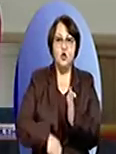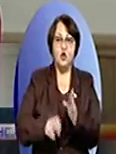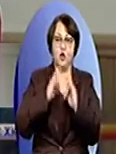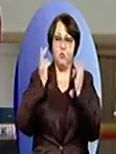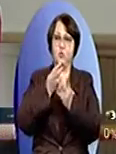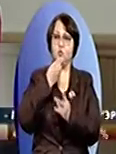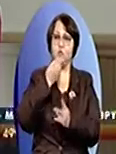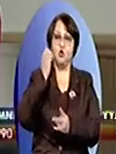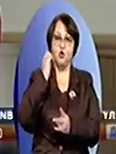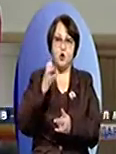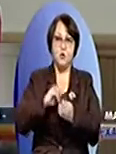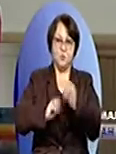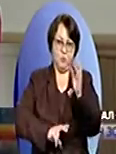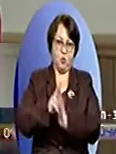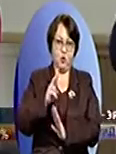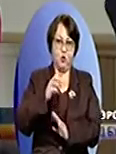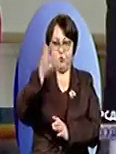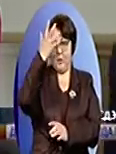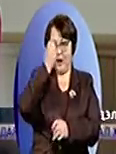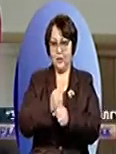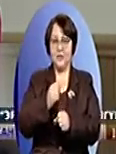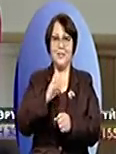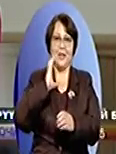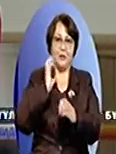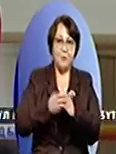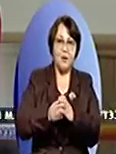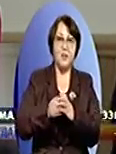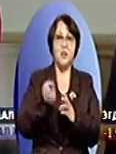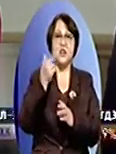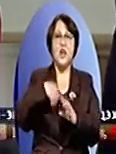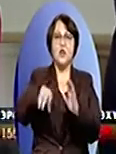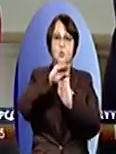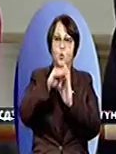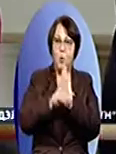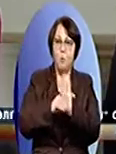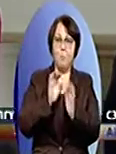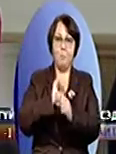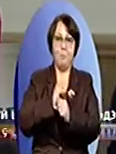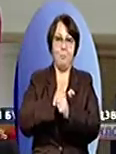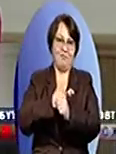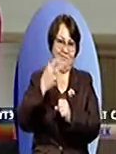төрийн албаны бүх шатнд сахилгаот, дэг журам, ажлын хариуцлагыг сайжруулах.